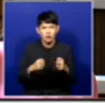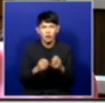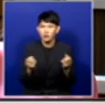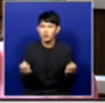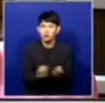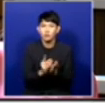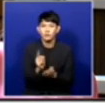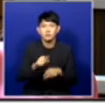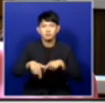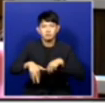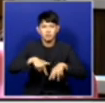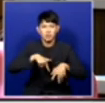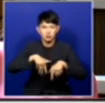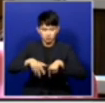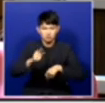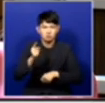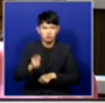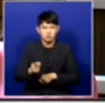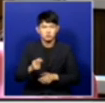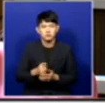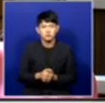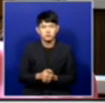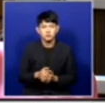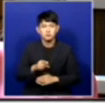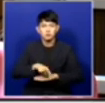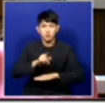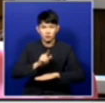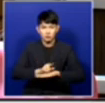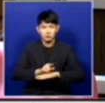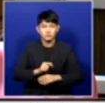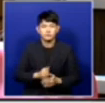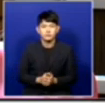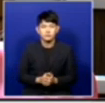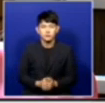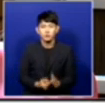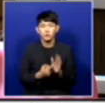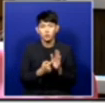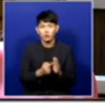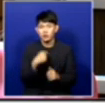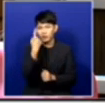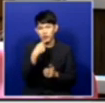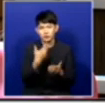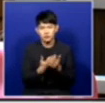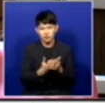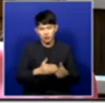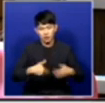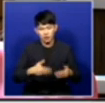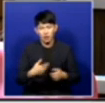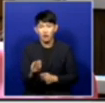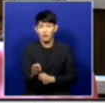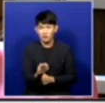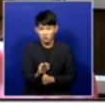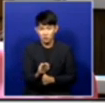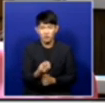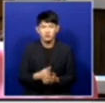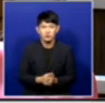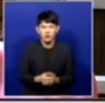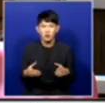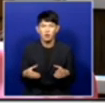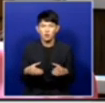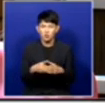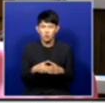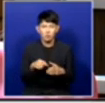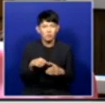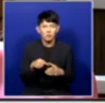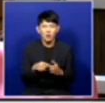งต่อประชาชนในภาพรวมท่านประธานครับโดยเฉพาะอย่างยิ่งผู้ที่มีรายได้น้อยถือว่าเป็นกลุ่มที่มีความเป